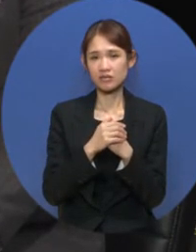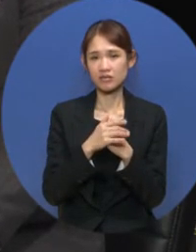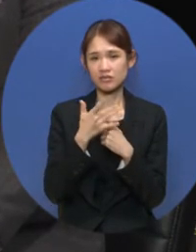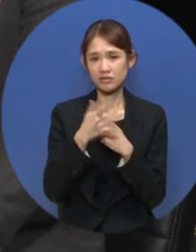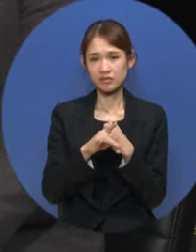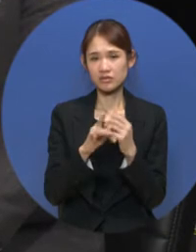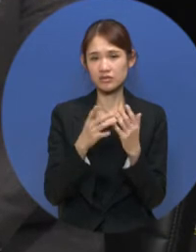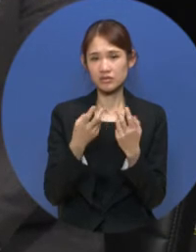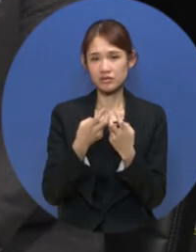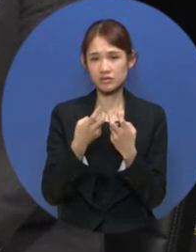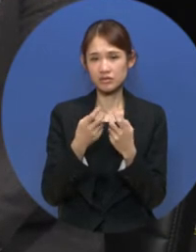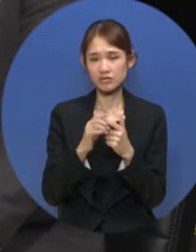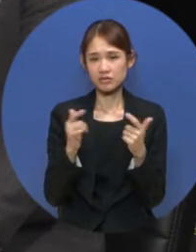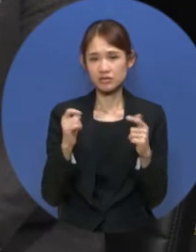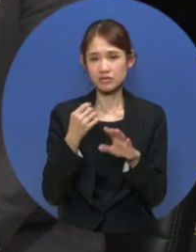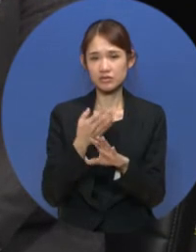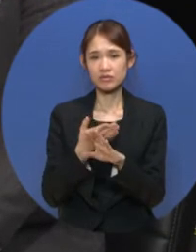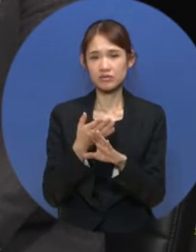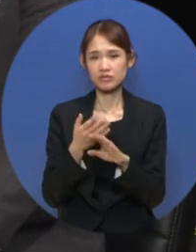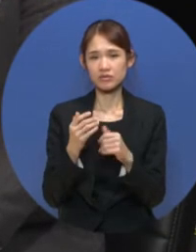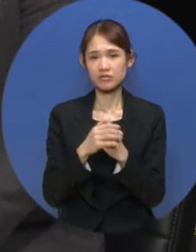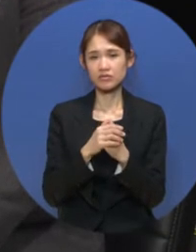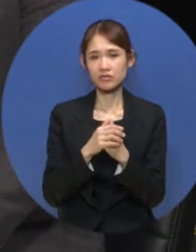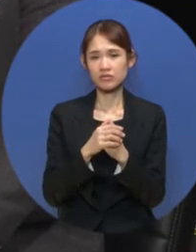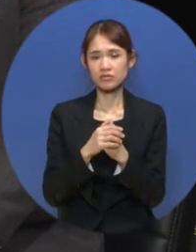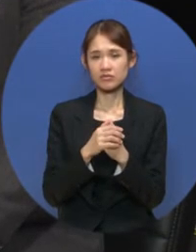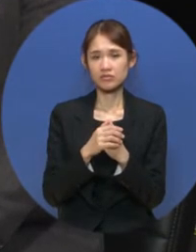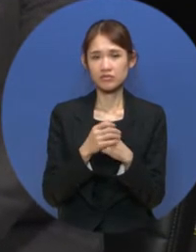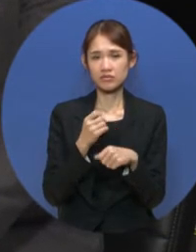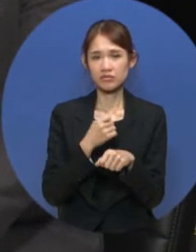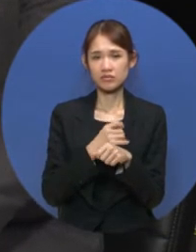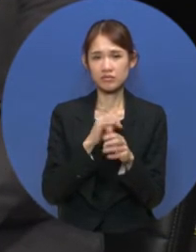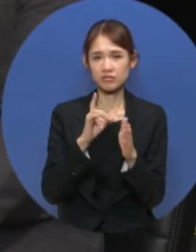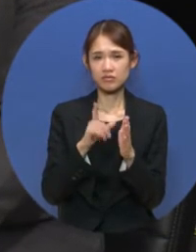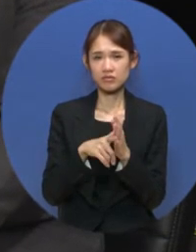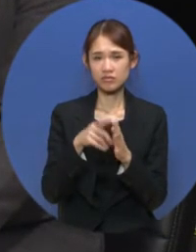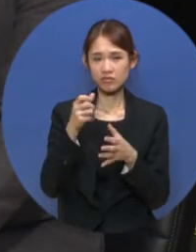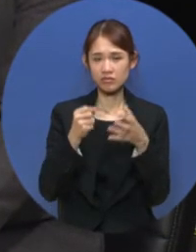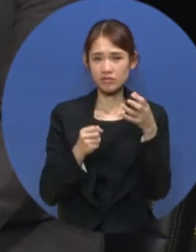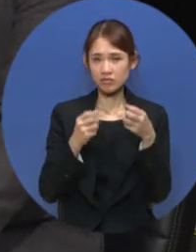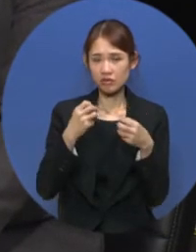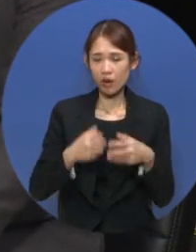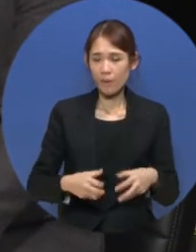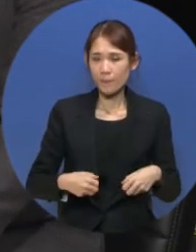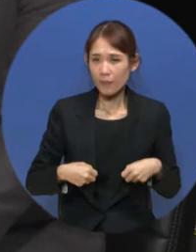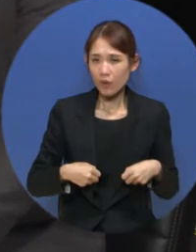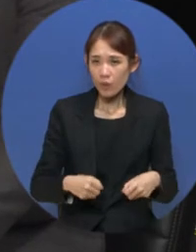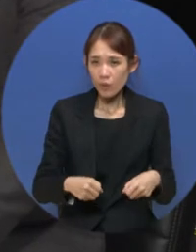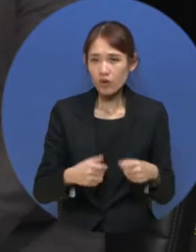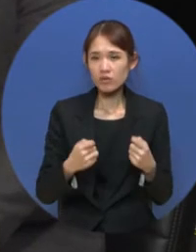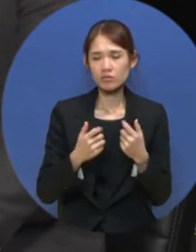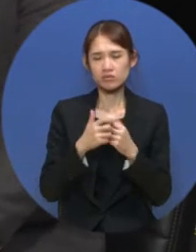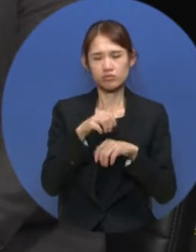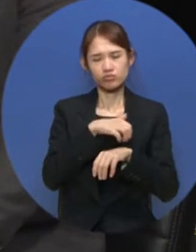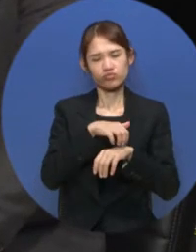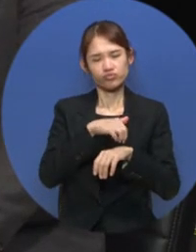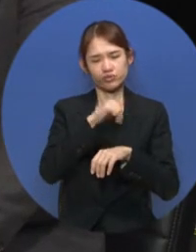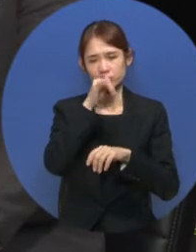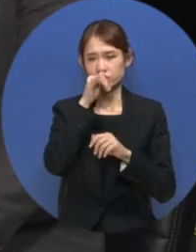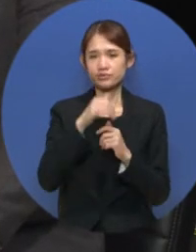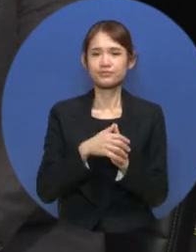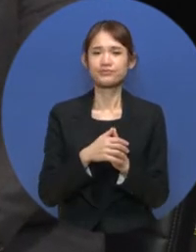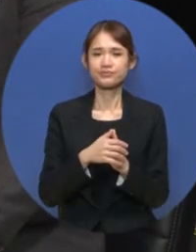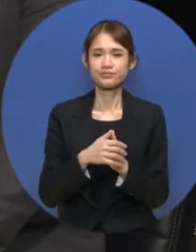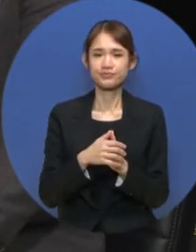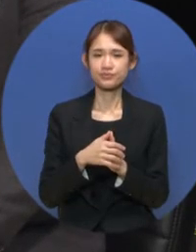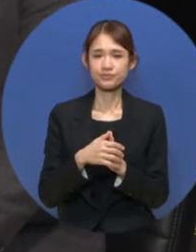소변을 배출하는 방법이나 이런 것들이 좀 달라서 그런 것들을 할 때 바지 벗고 입기 이런 것들이 너무 불편하거든요.